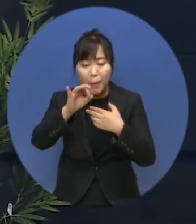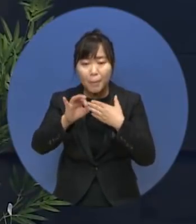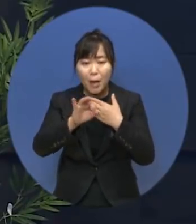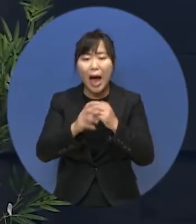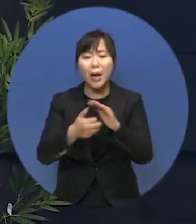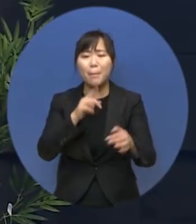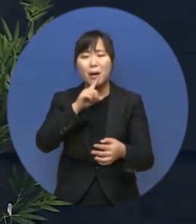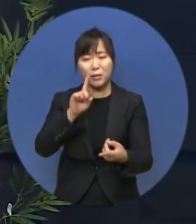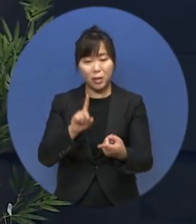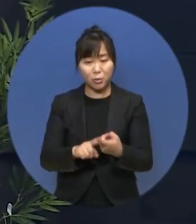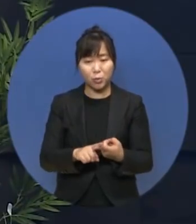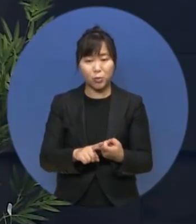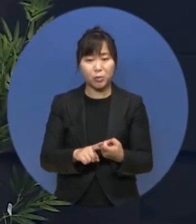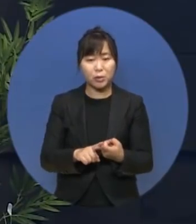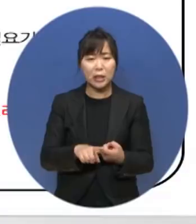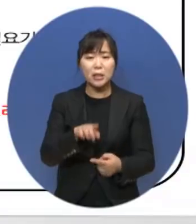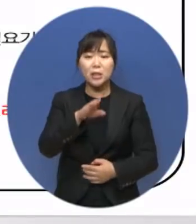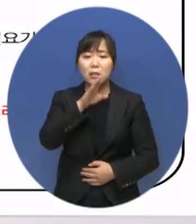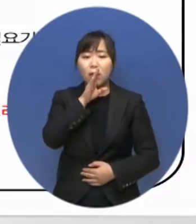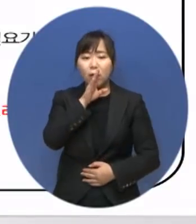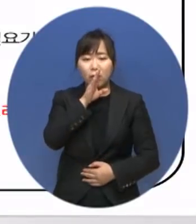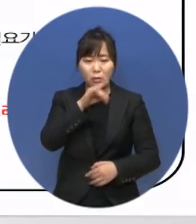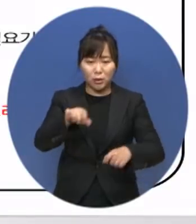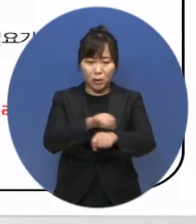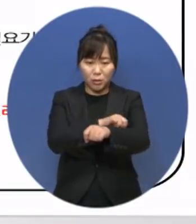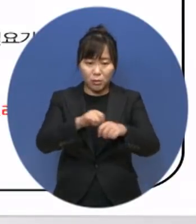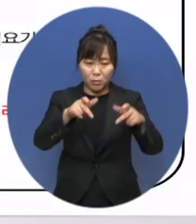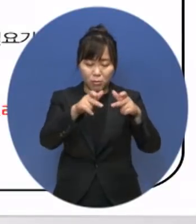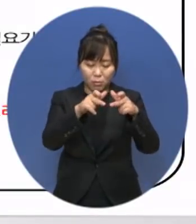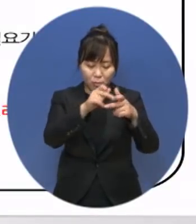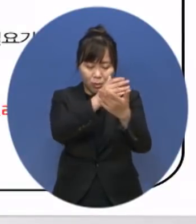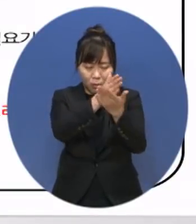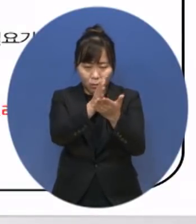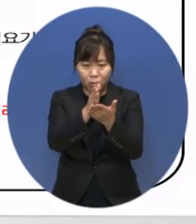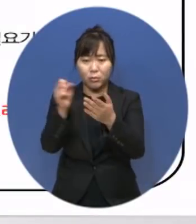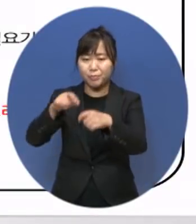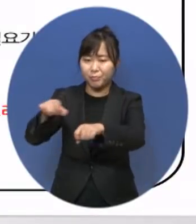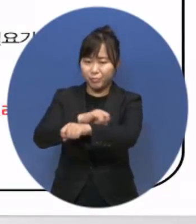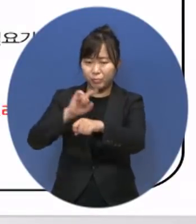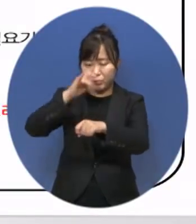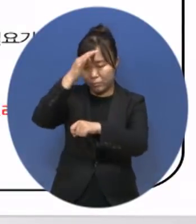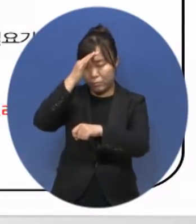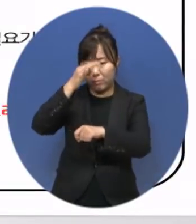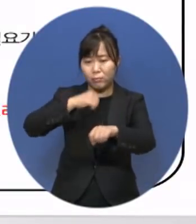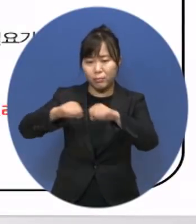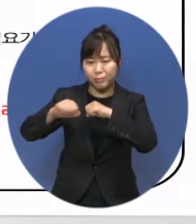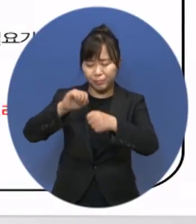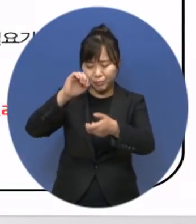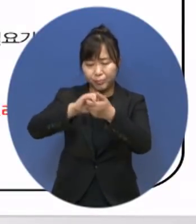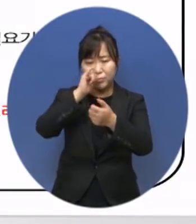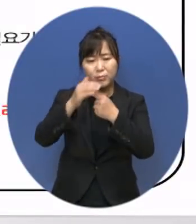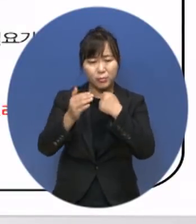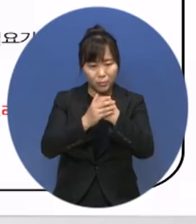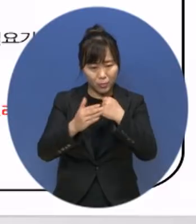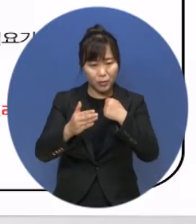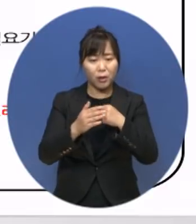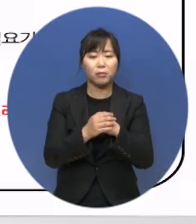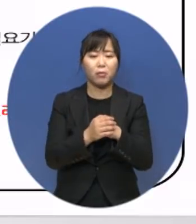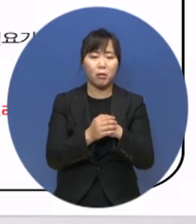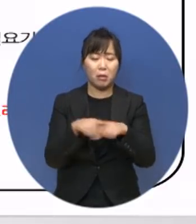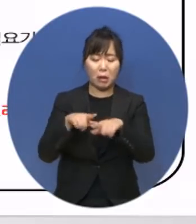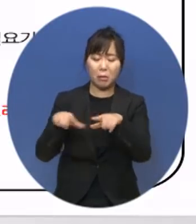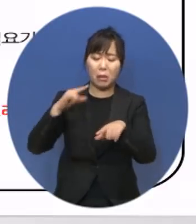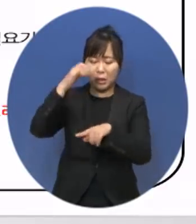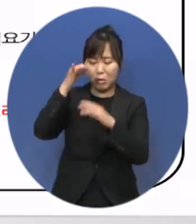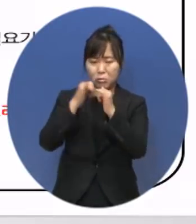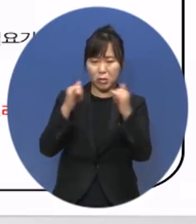앞에서 말씀드린 것처럼 실제로 특정 장애 유형과 특정 예술 활동에 국한되어 있기 때문에 비장애 예술인보다 더